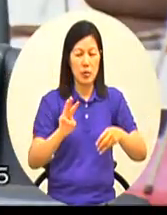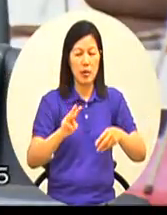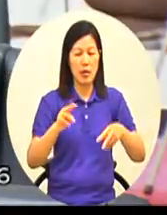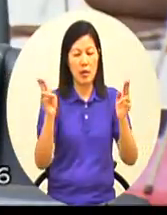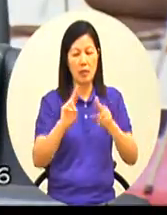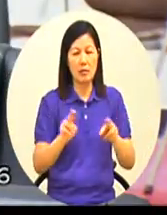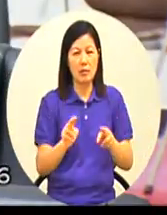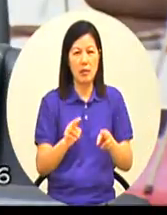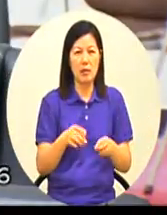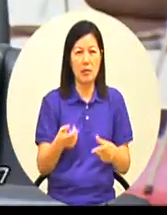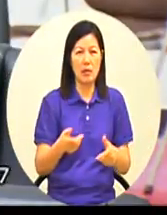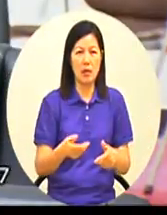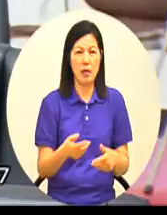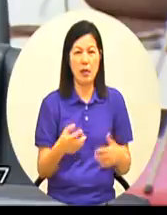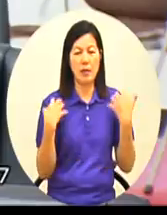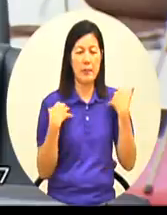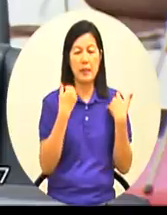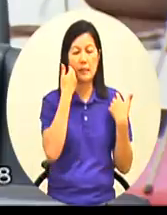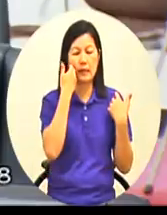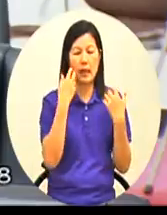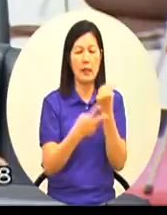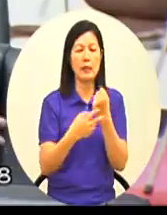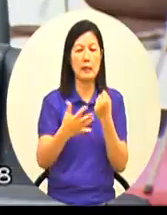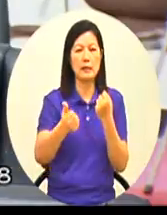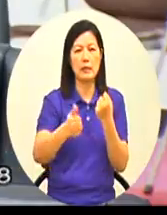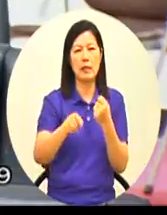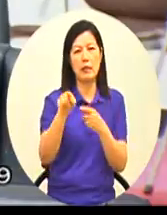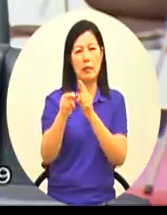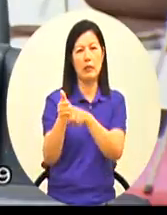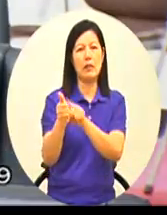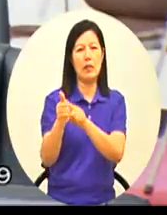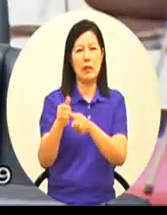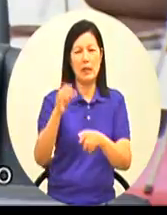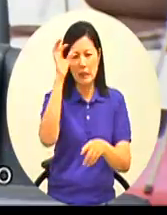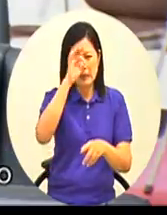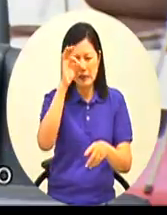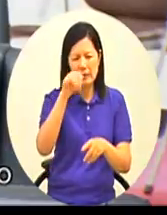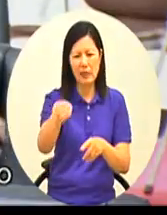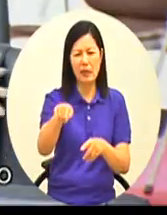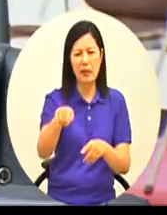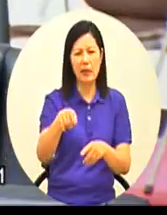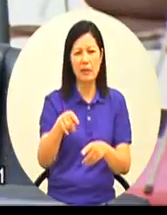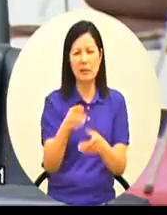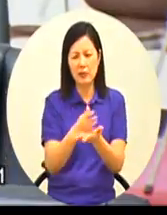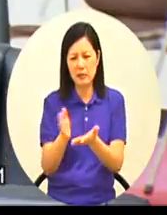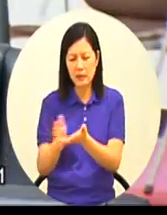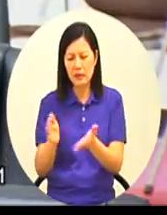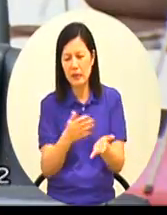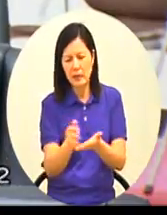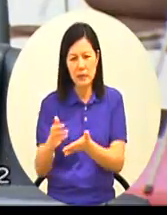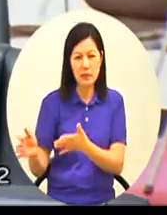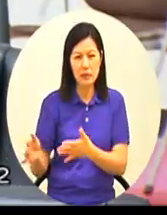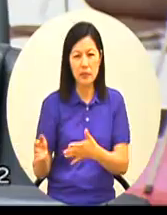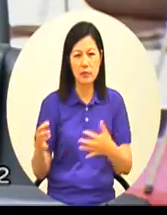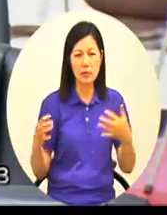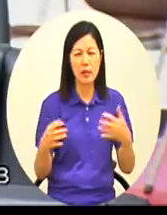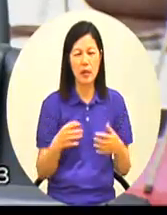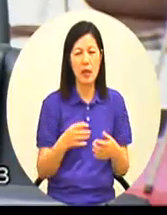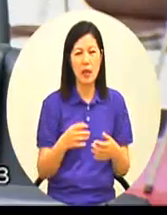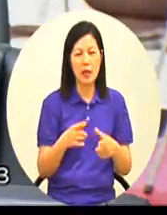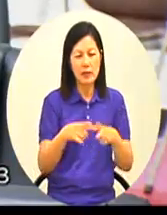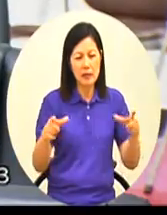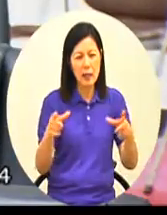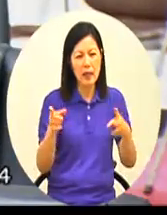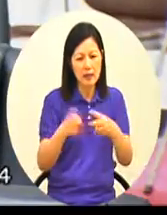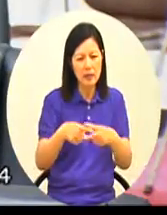吗？安尼里长哈，大家都要找里长，大细行都要找里长，什么工作就是要找里长，但是。那时